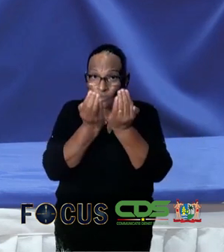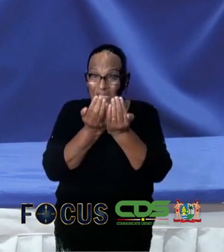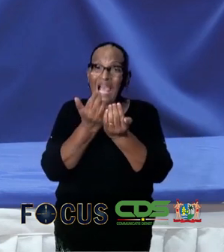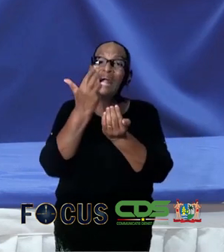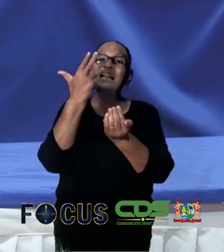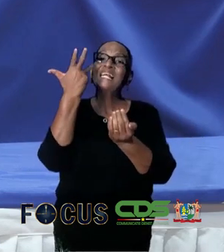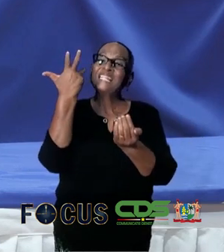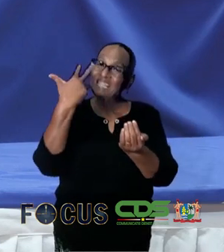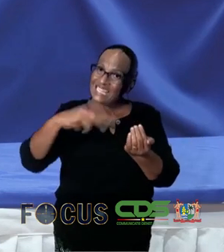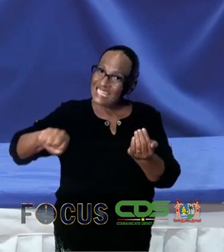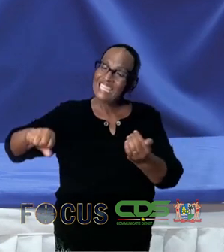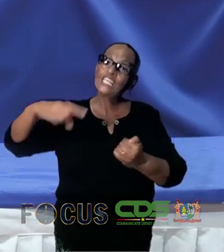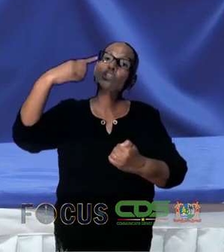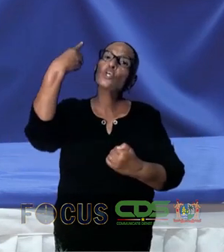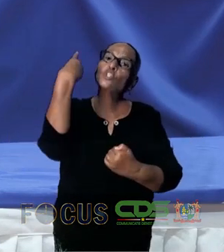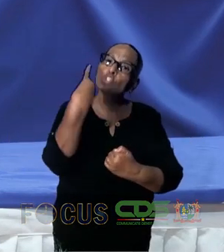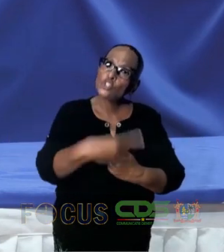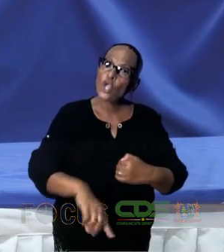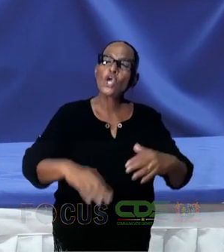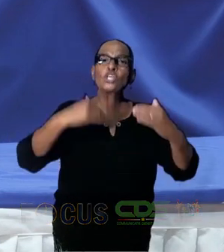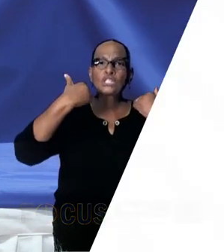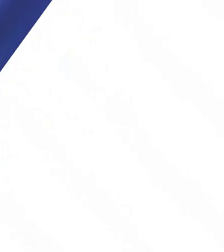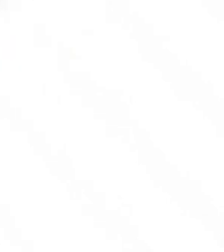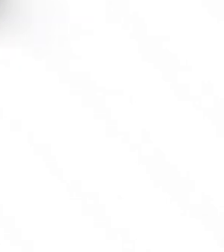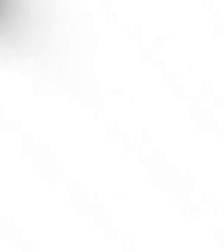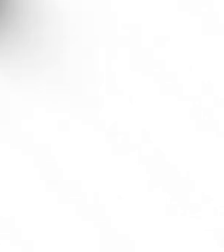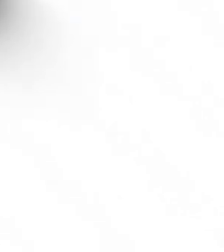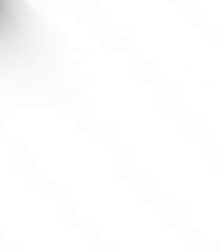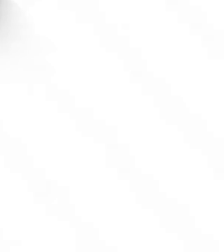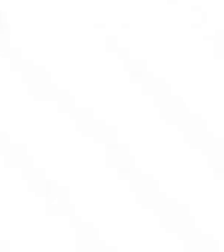personen in 2021 ongeveer.